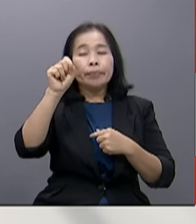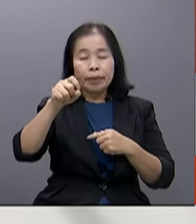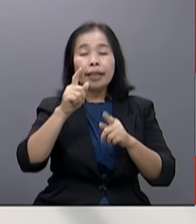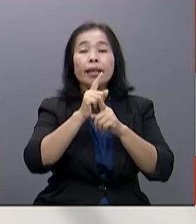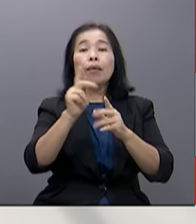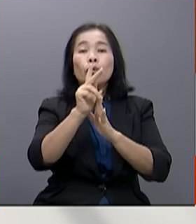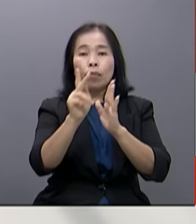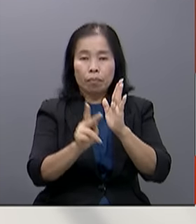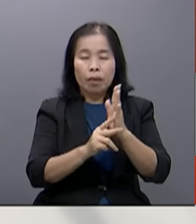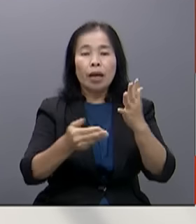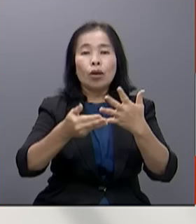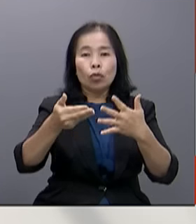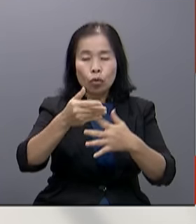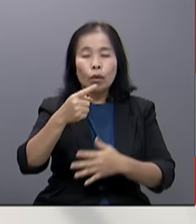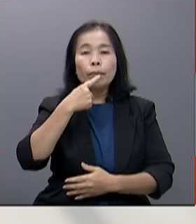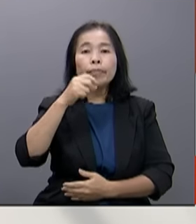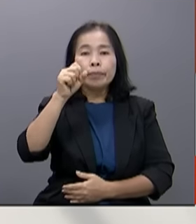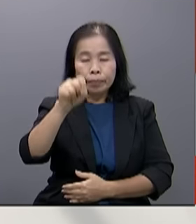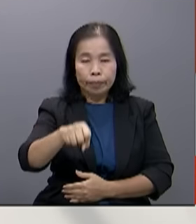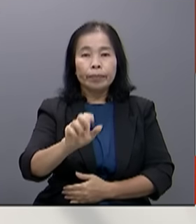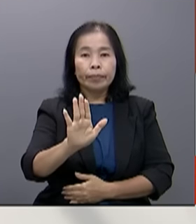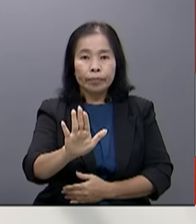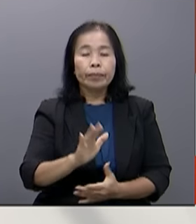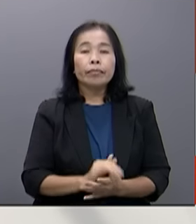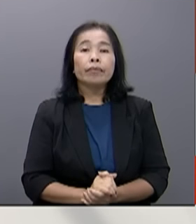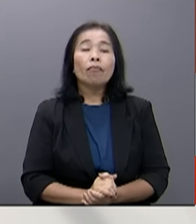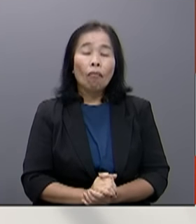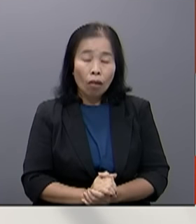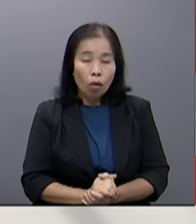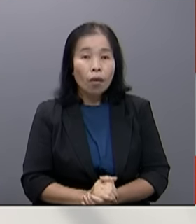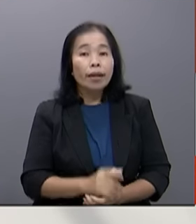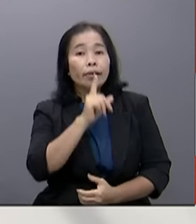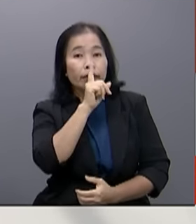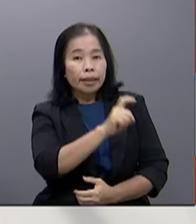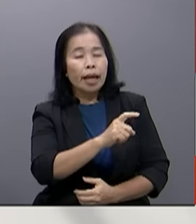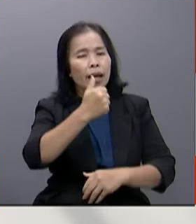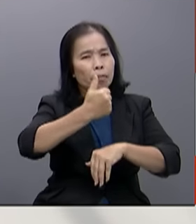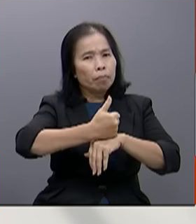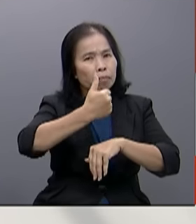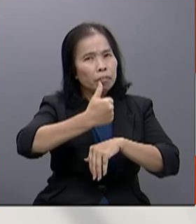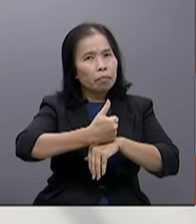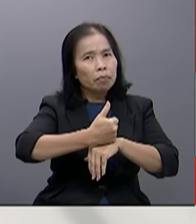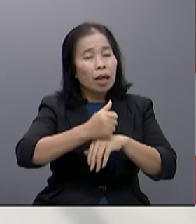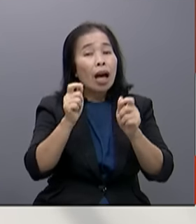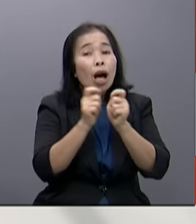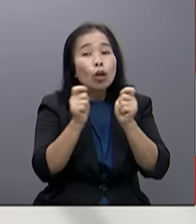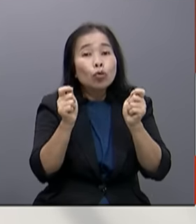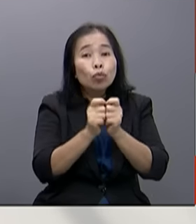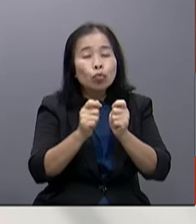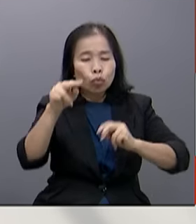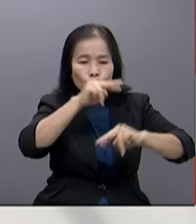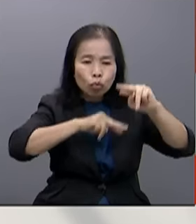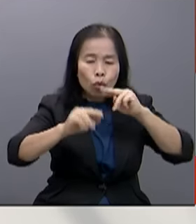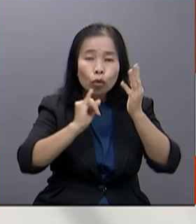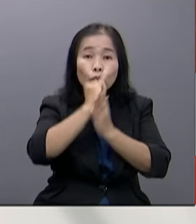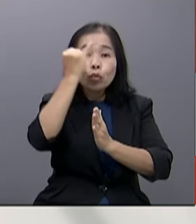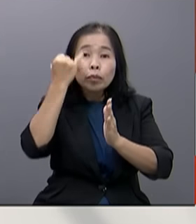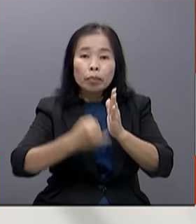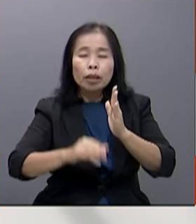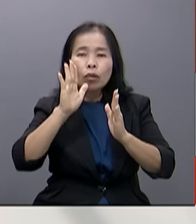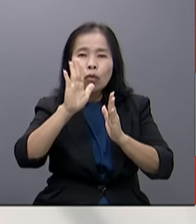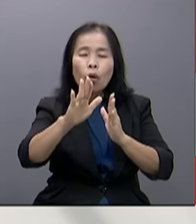ที่กำหนดไว้ก็คงจะเป็นในนองนั้นครับ ค่ะทีนี้กพค.ตร.เนี่ยคาดว่าจะต้องใช้เวลาหรือใช้หลักการใด